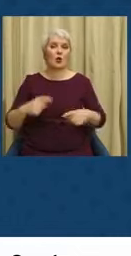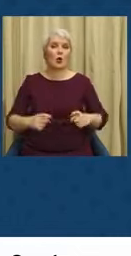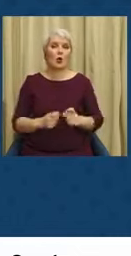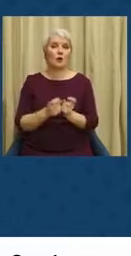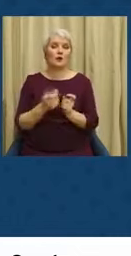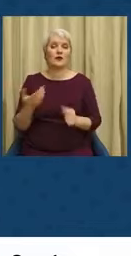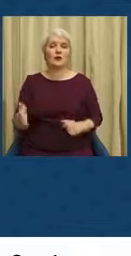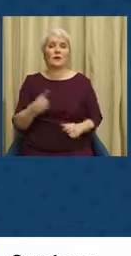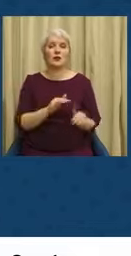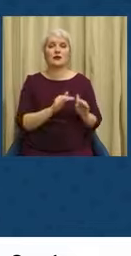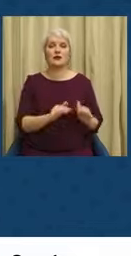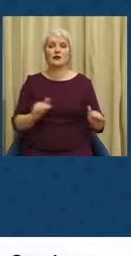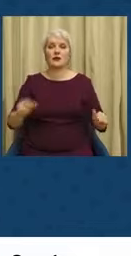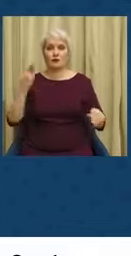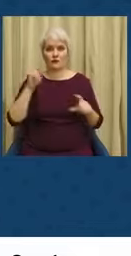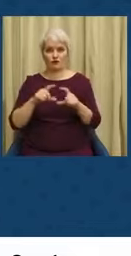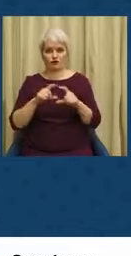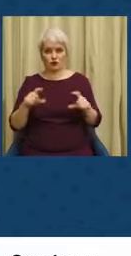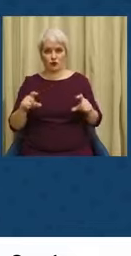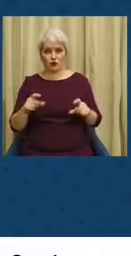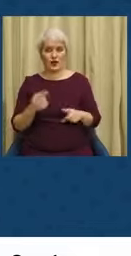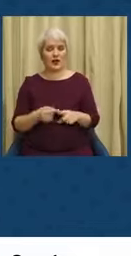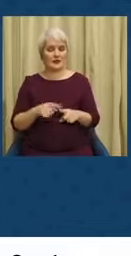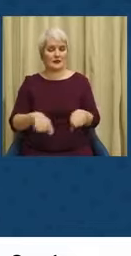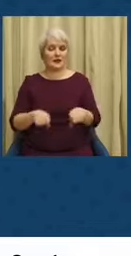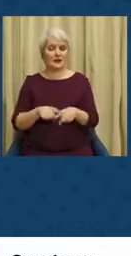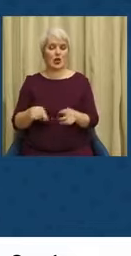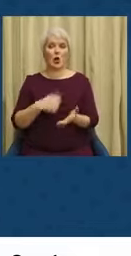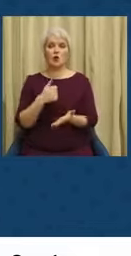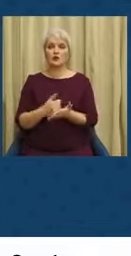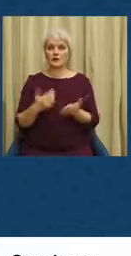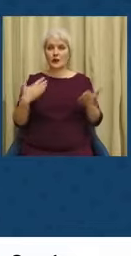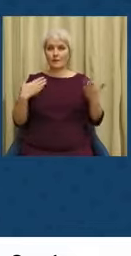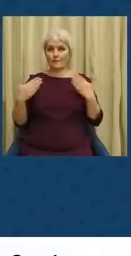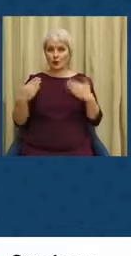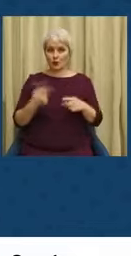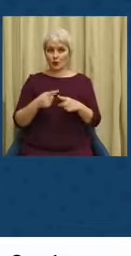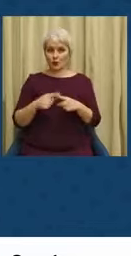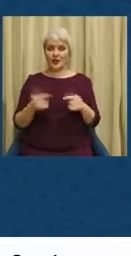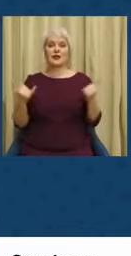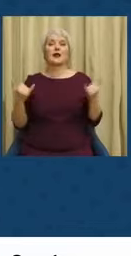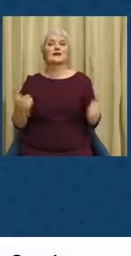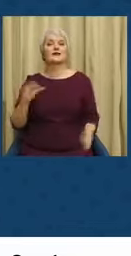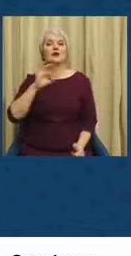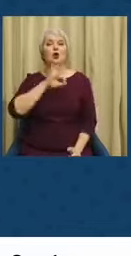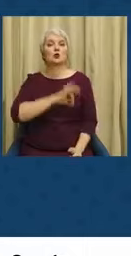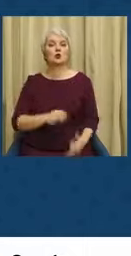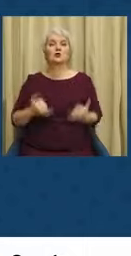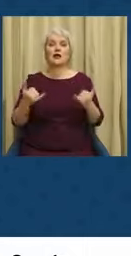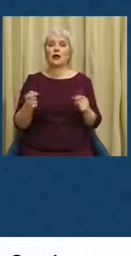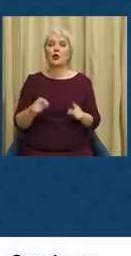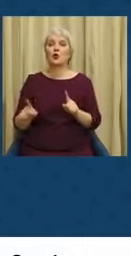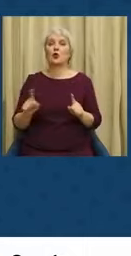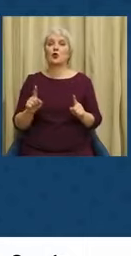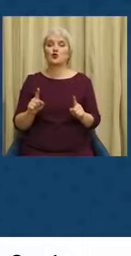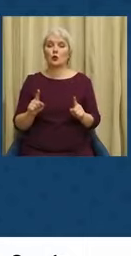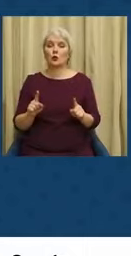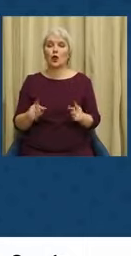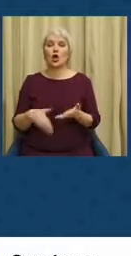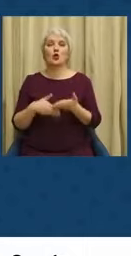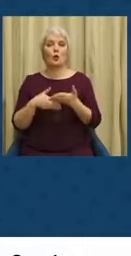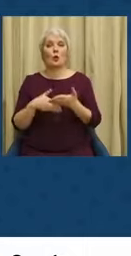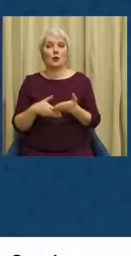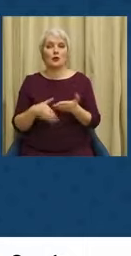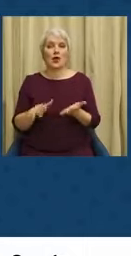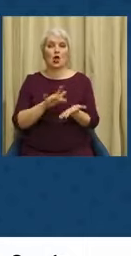в школах. В принципі, от, це такі основні підходи, які наразі використовуються для того, щоб все ж таки